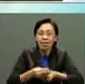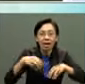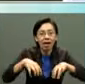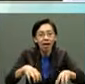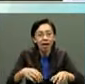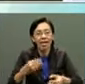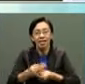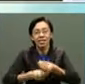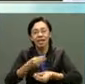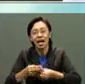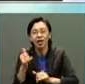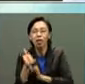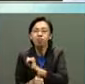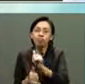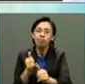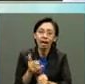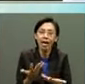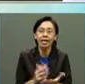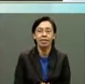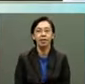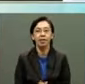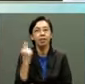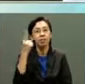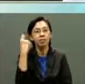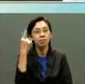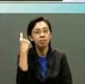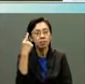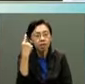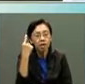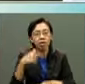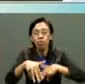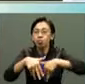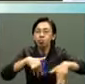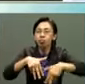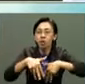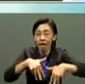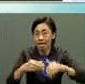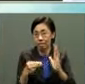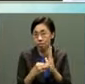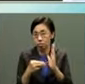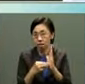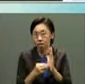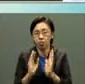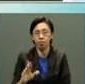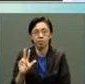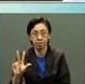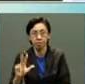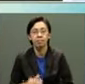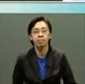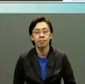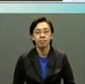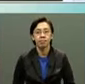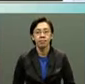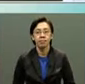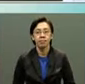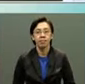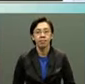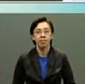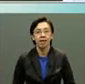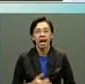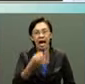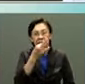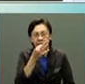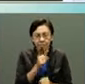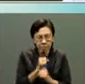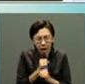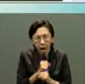างสรรพสินค้าสถานที่ท่องเที่ยวอันนี้พบในกรุงเทพมหานครคือ3รายนะครับแล้วก็อาชีพเสี่